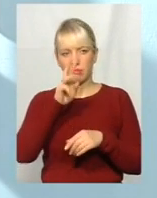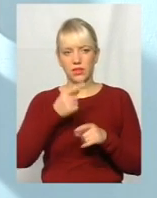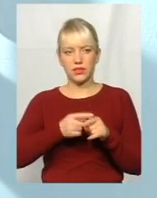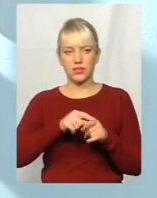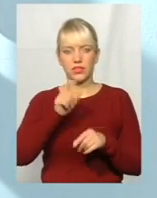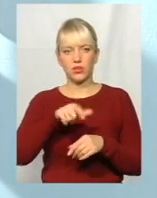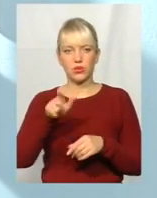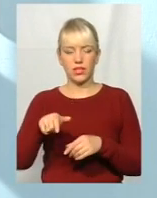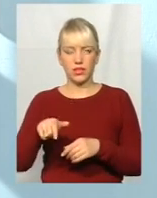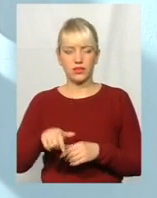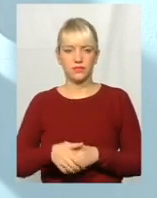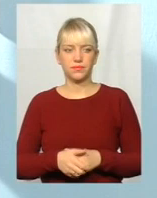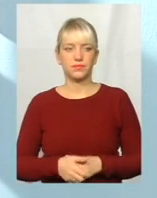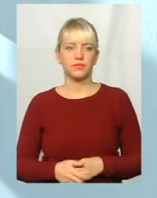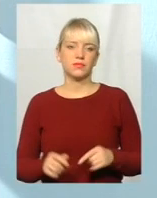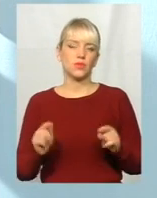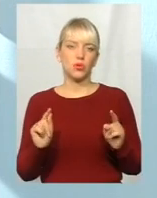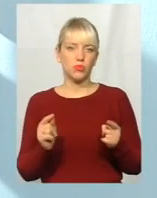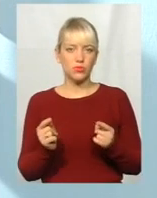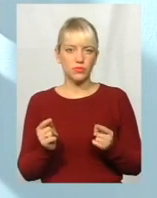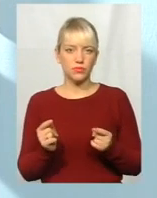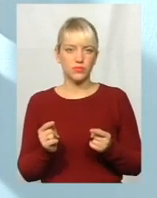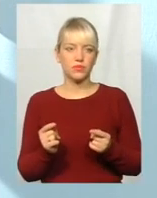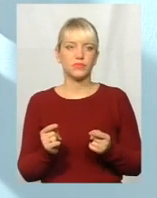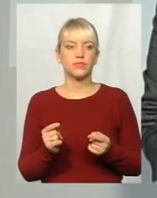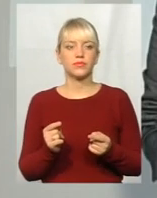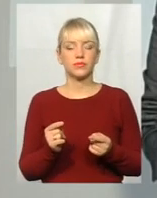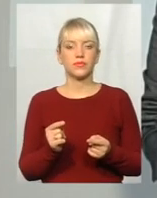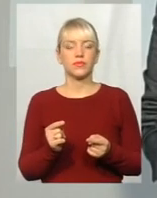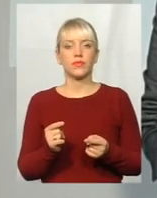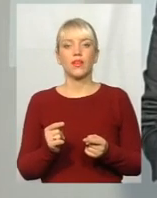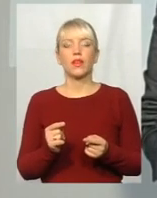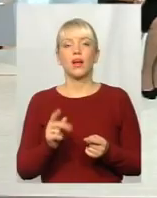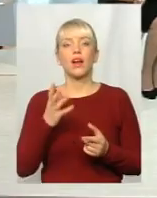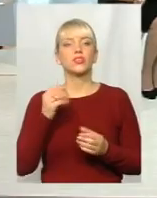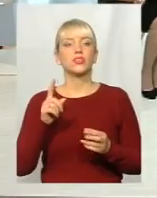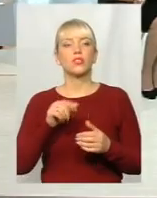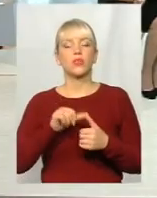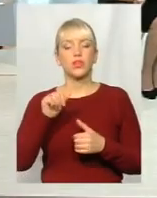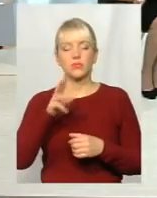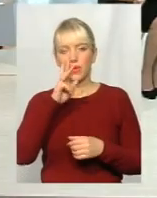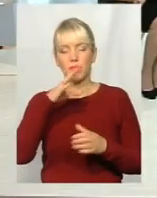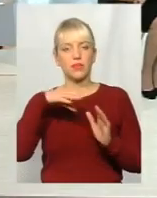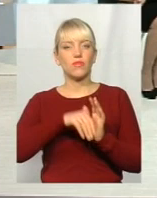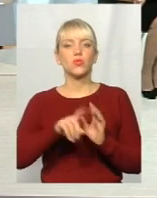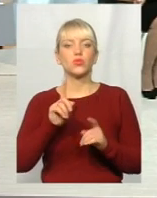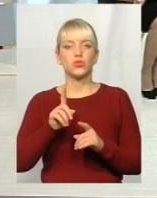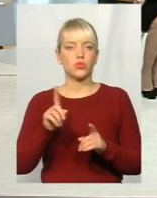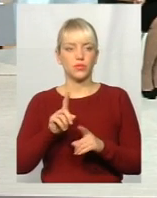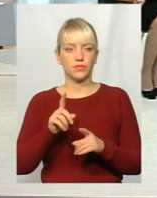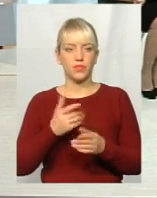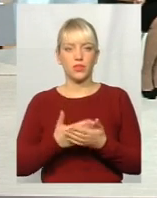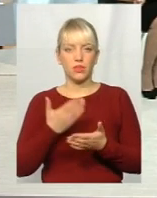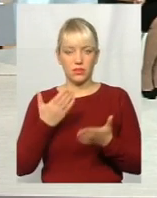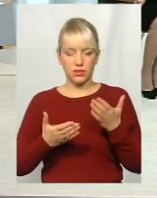І тому слід… Окрім зарплати, що ще входить? Ну, окрім зарплати, ми маємо, так,